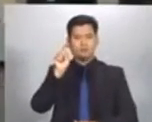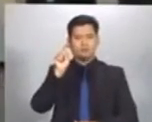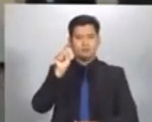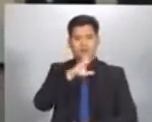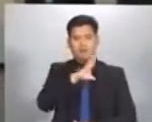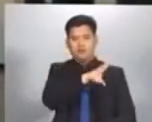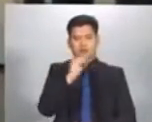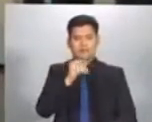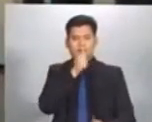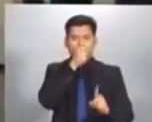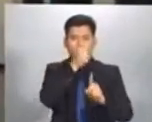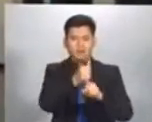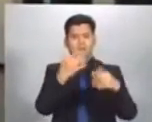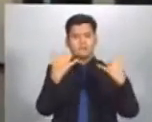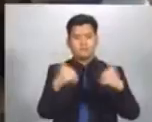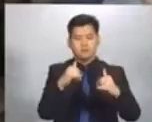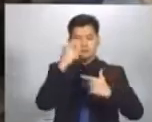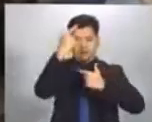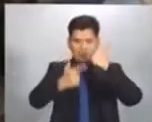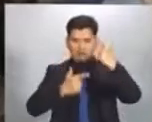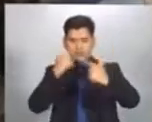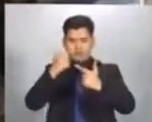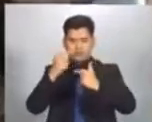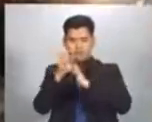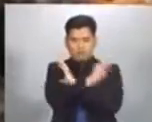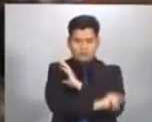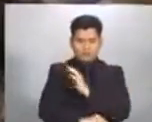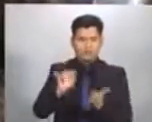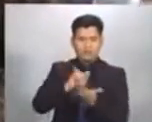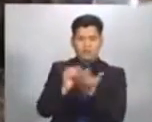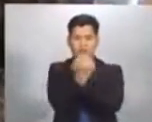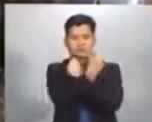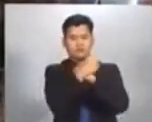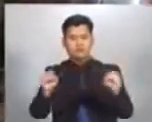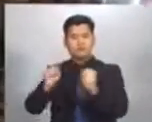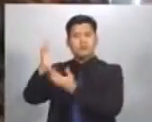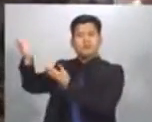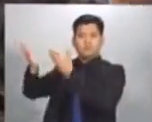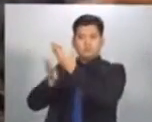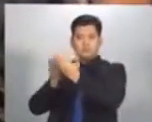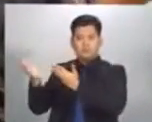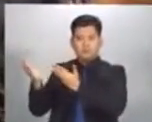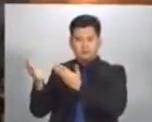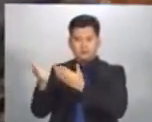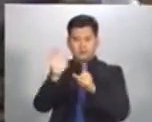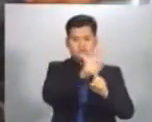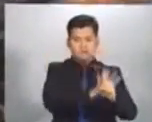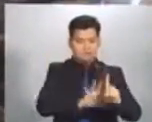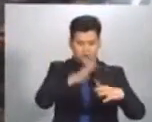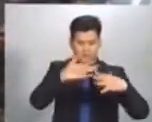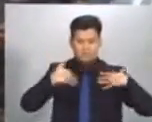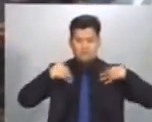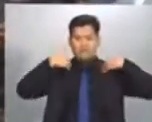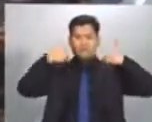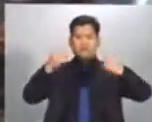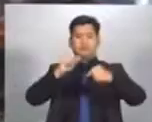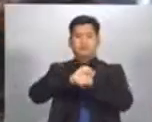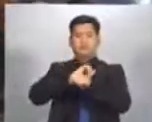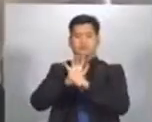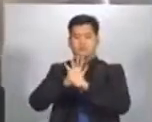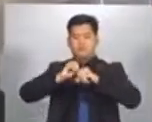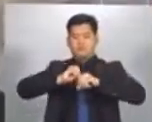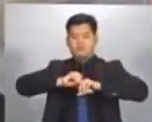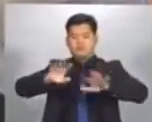pihaknya juga telah mengarahkan pemain sektor pelancongan di negeri itu menyediakan perkhidmatan saringan kesihatan covid-19 kepada semua